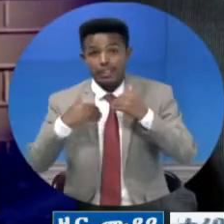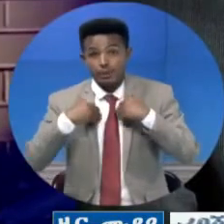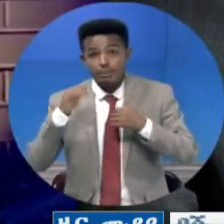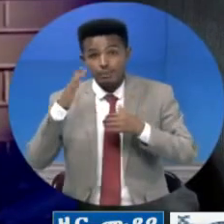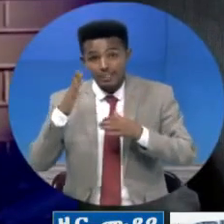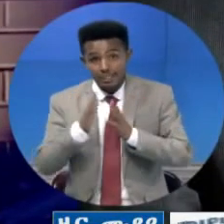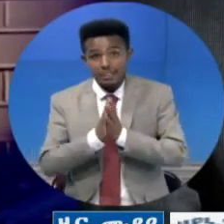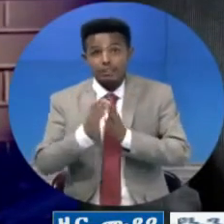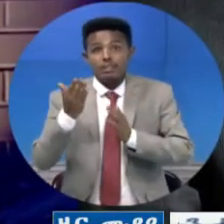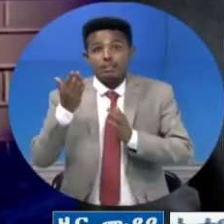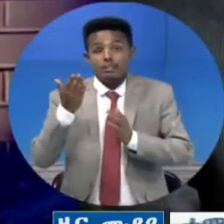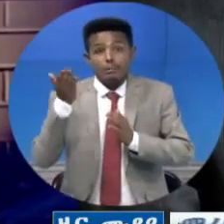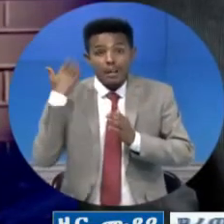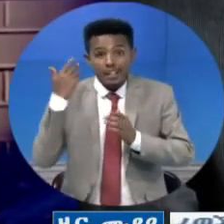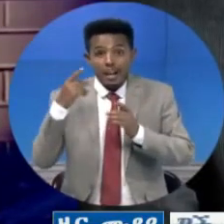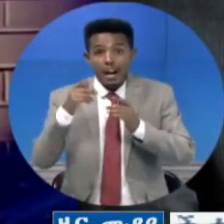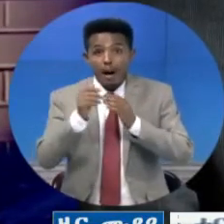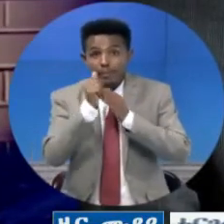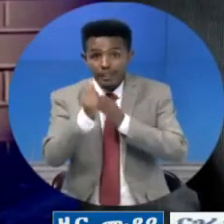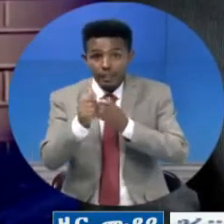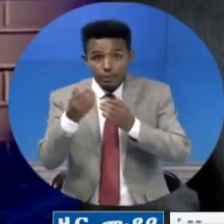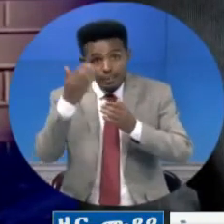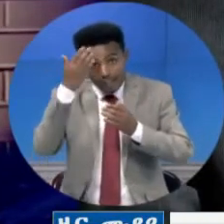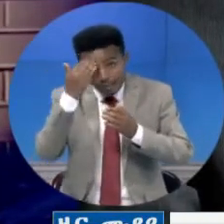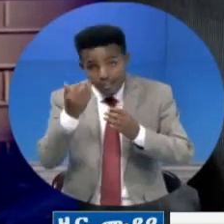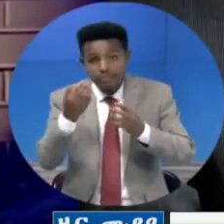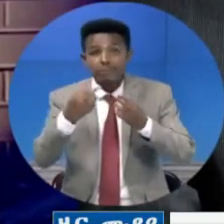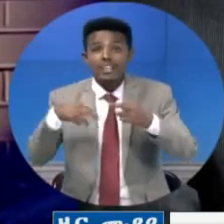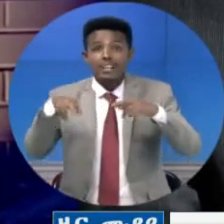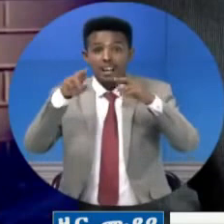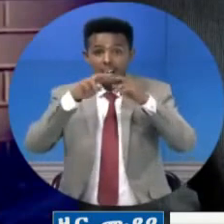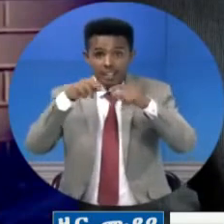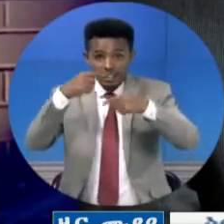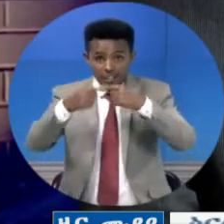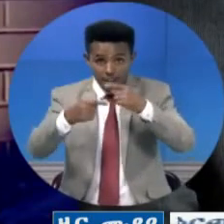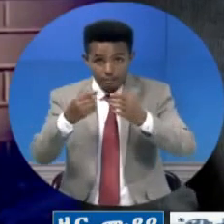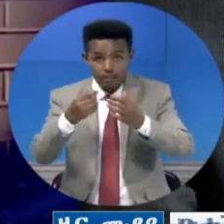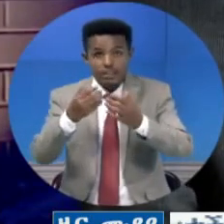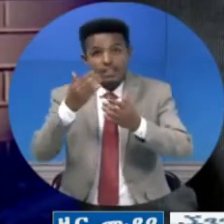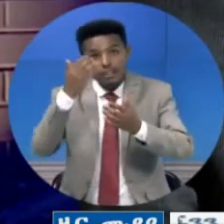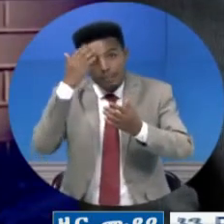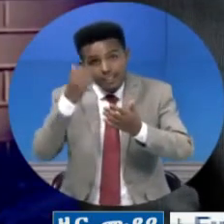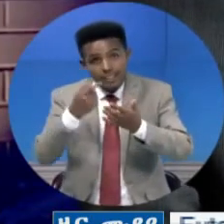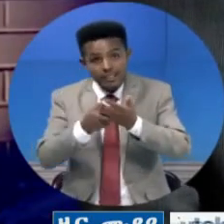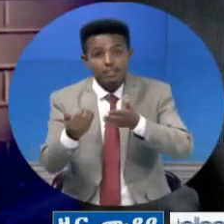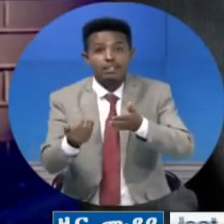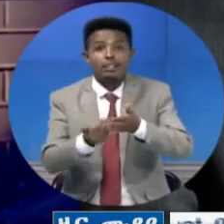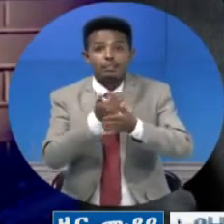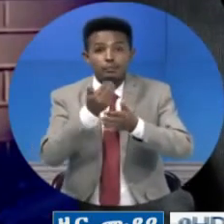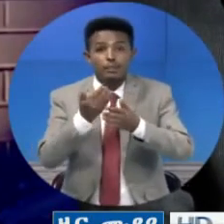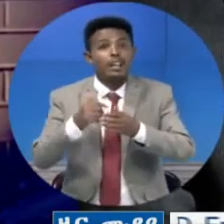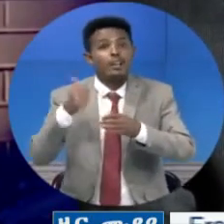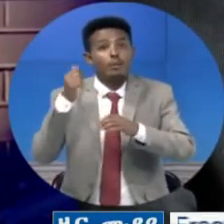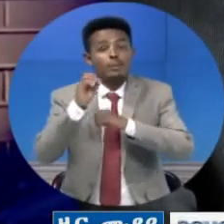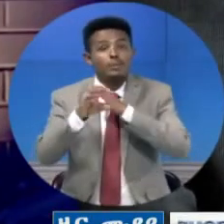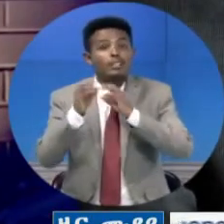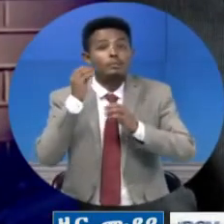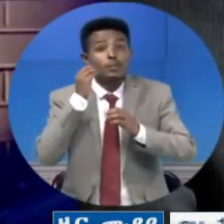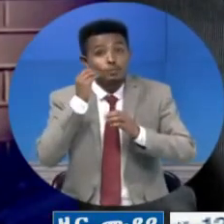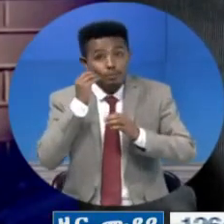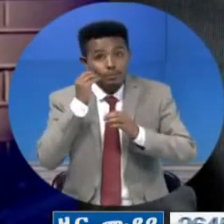ለምን ፌዴራል ይሄዳሉ፣ እነዚህ ማናቃቸው ለምን ይመጣሉ ወዘተ የሚል በምክር ቤትም በሌላም ሲነሳ